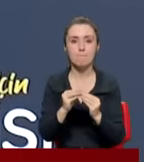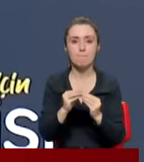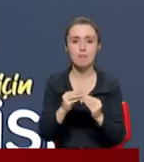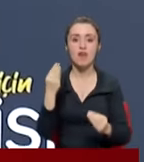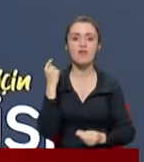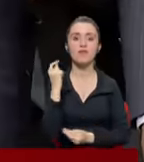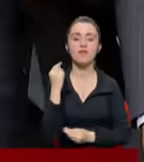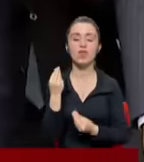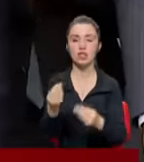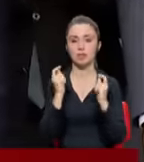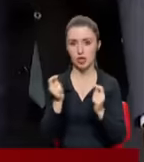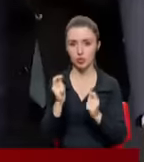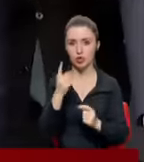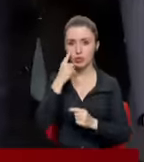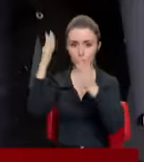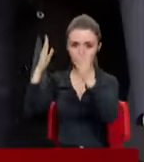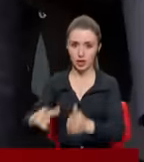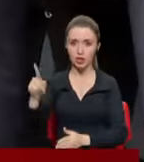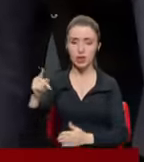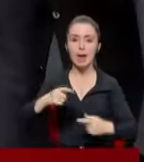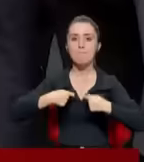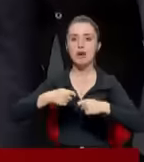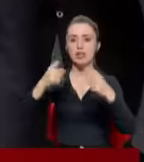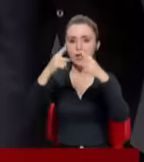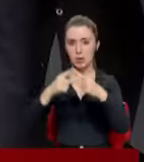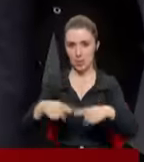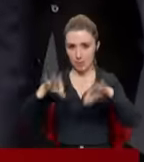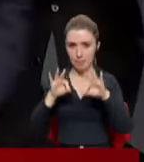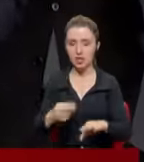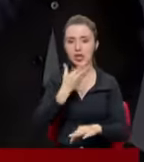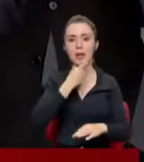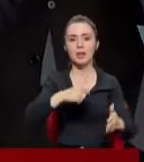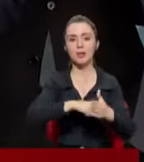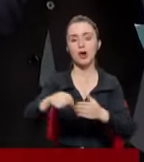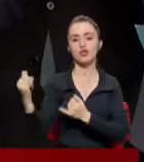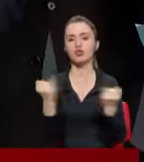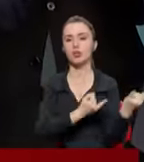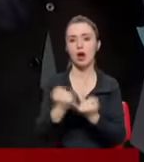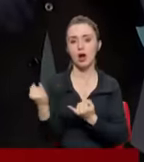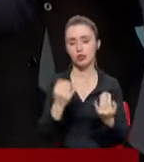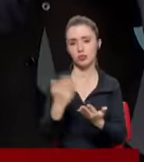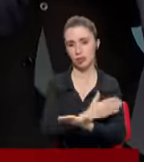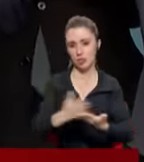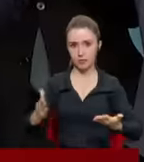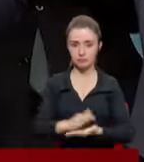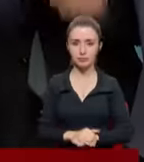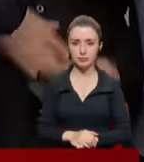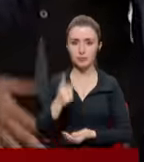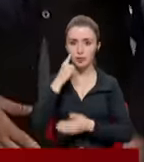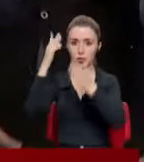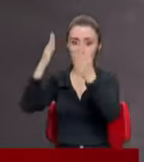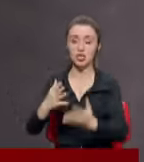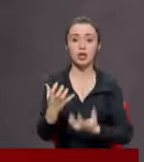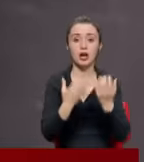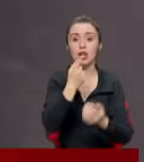vereceksin zam Cumhurbaşkanı Erdoğan'ın maliyet hesabıyla başlayan emekli maaş tartışması meydanlarda tavan yaptı Erdoğan